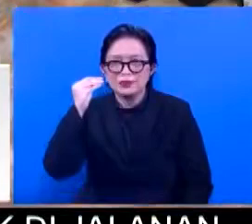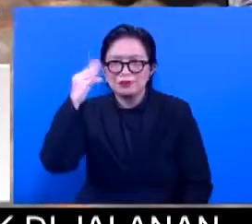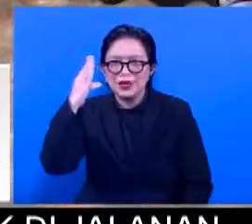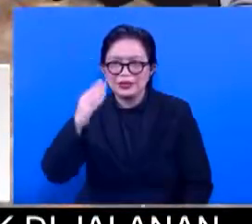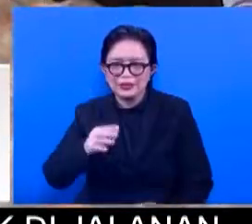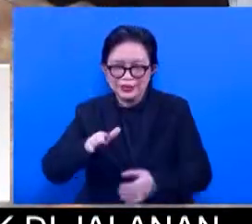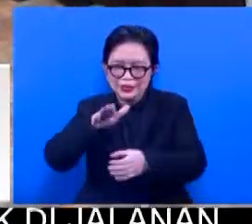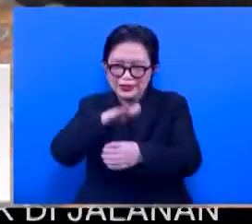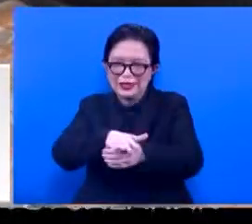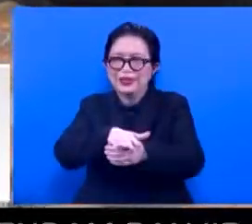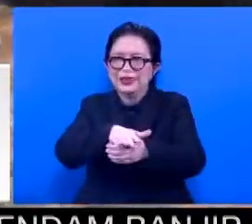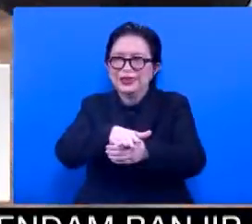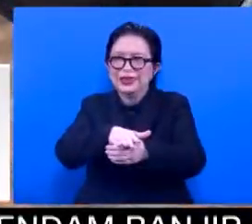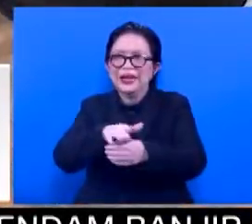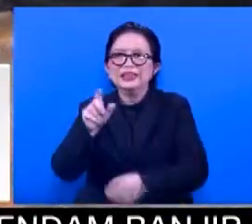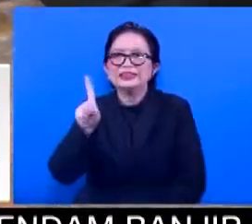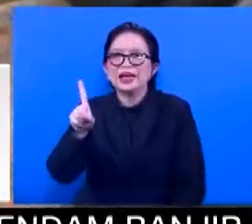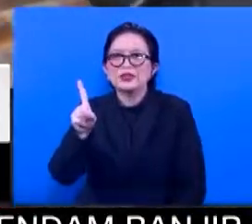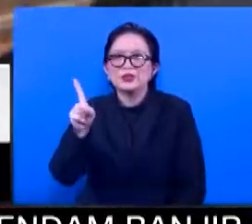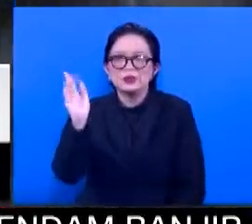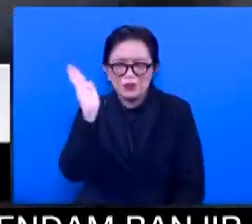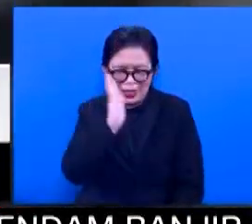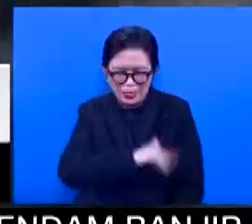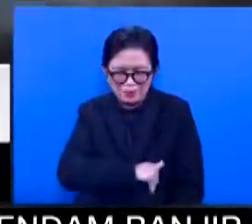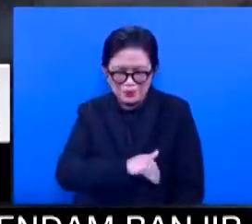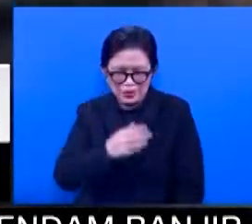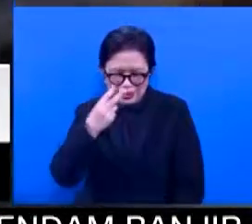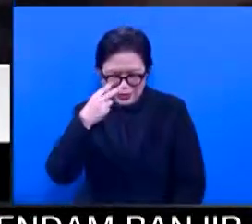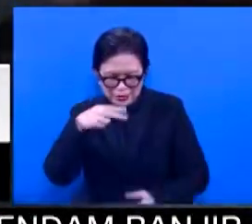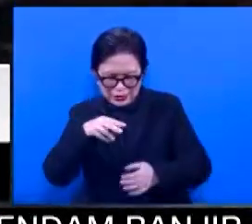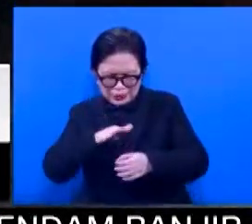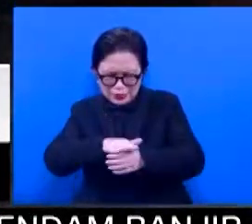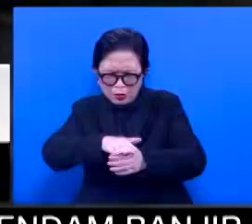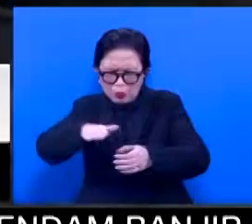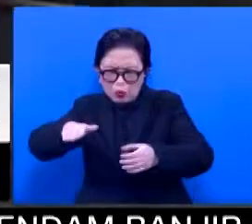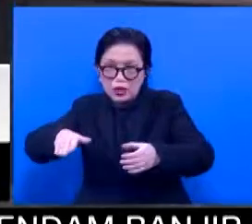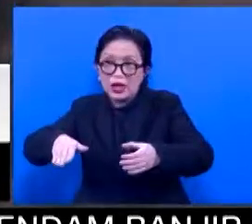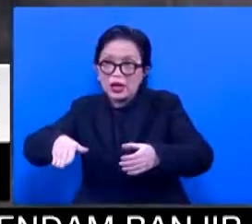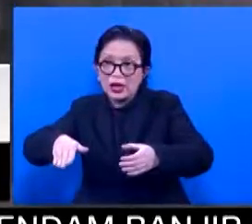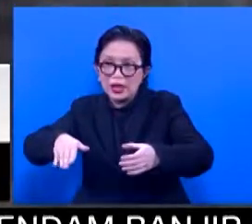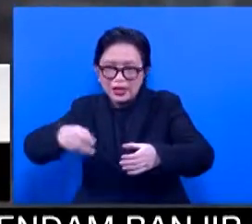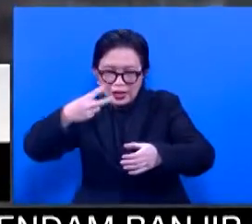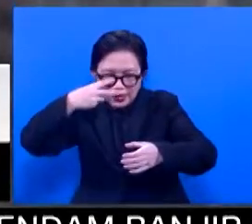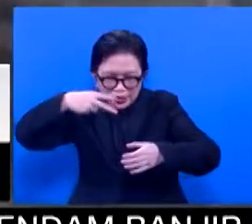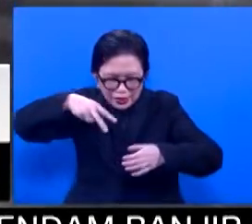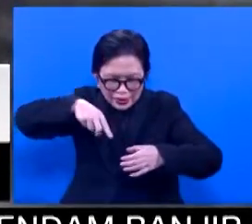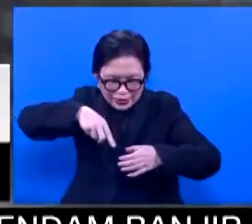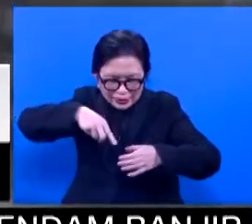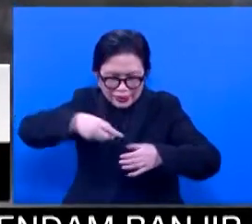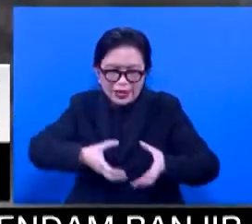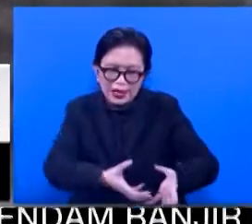Setelah didiamkan selama semalaman, udah adem lah kata abangnya, baru kita bisa bongkar dan kita bisa